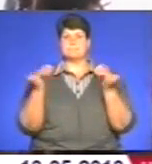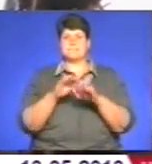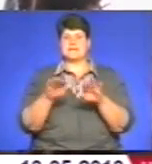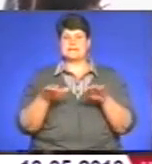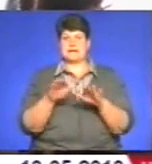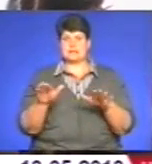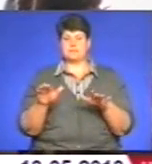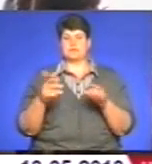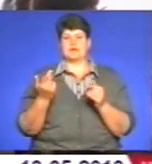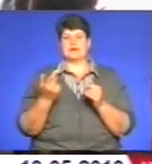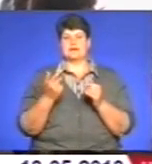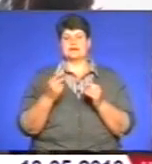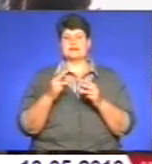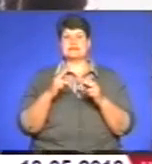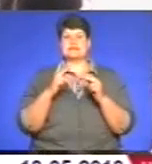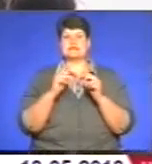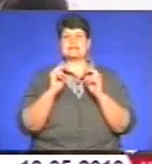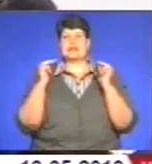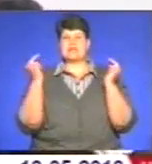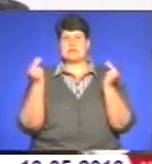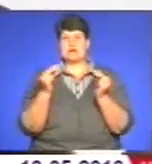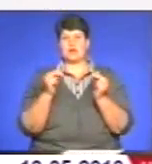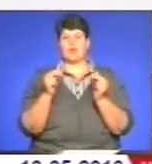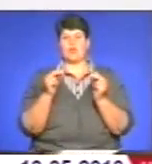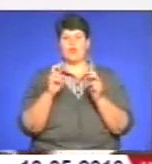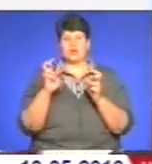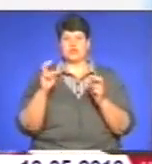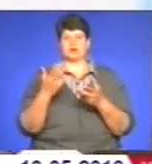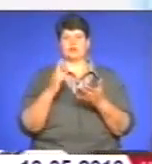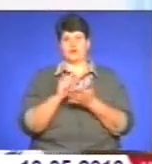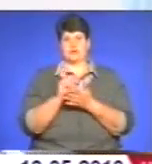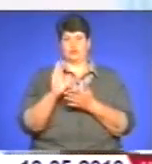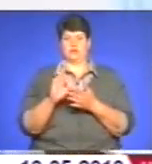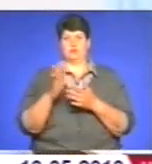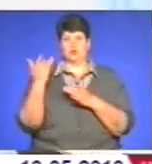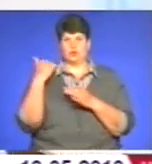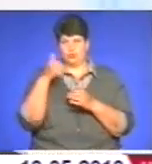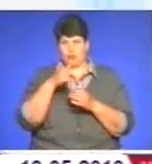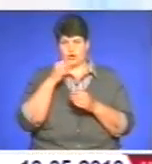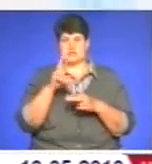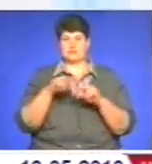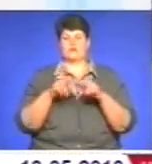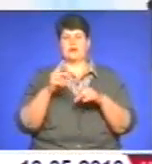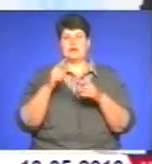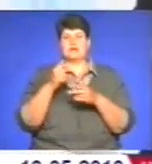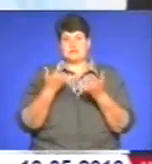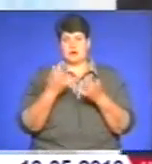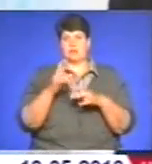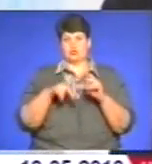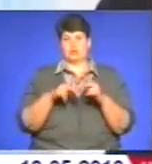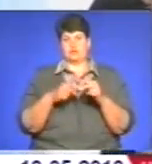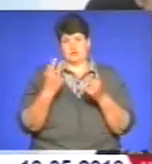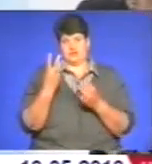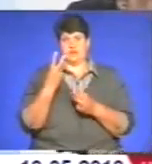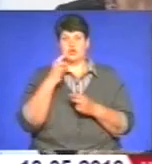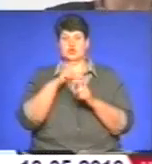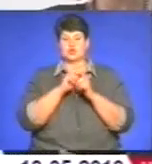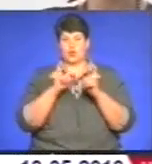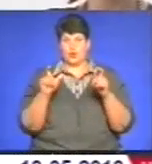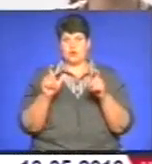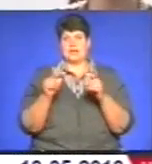пластиковими крісла. І ми вже збудували такі школи в минулому році в області. І будуємо вже в цьому році. От дві школи ми будуємо знову